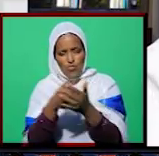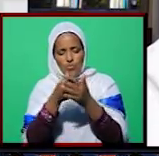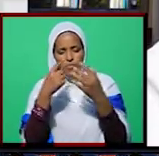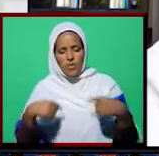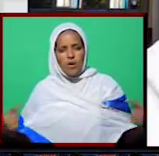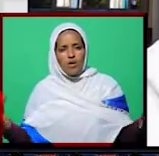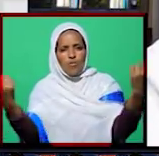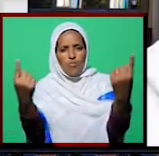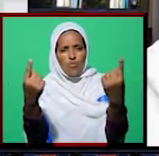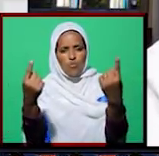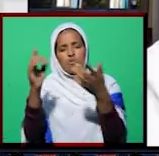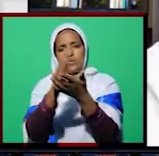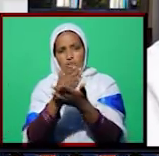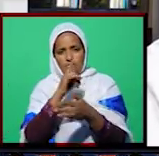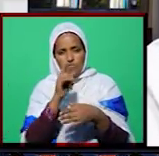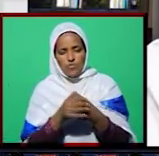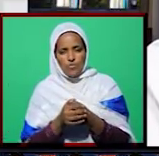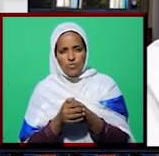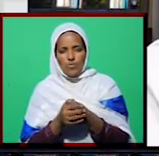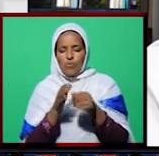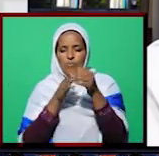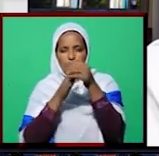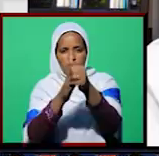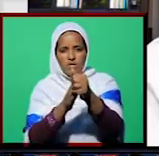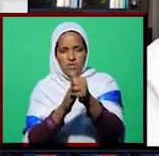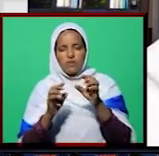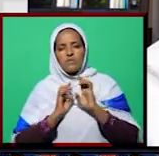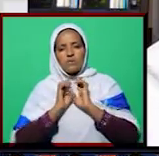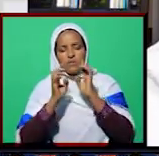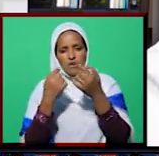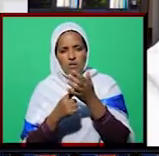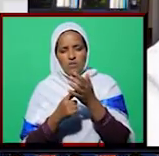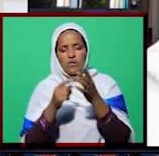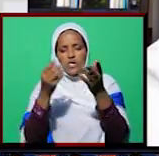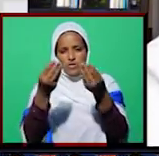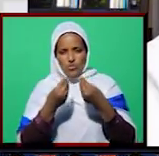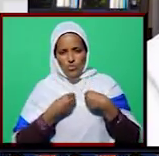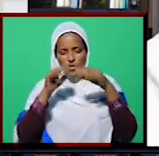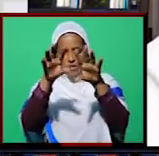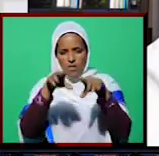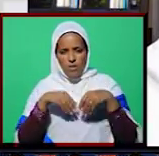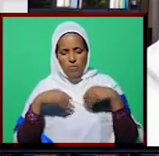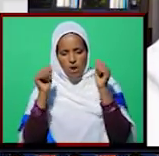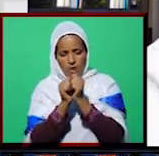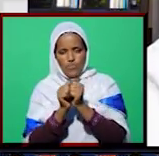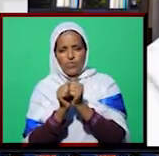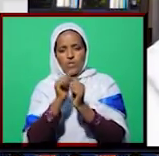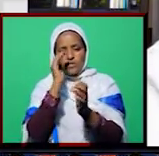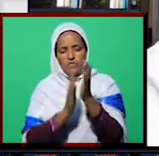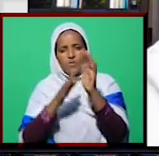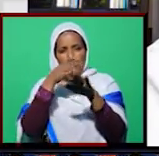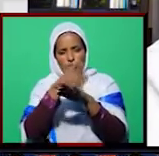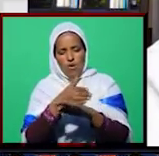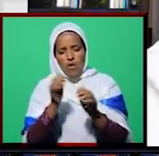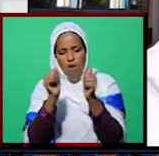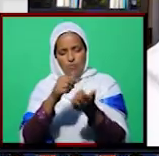ግን ሁሉም ከቦ ቅዳሴው ተሳታፊ ነው። መሪዎች ቅዳሴያን አሉ፣ ሌላው ሁሉ ተሰጠውን እየተቀበለ አብሮ